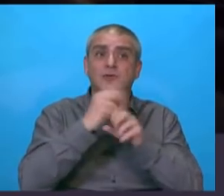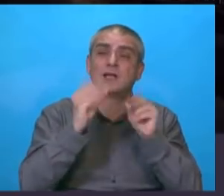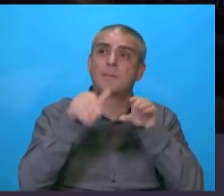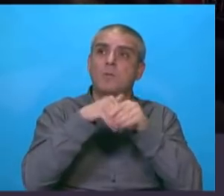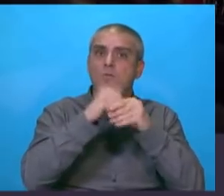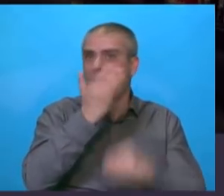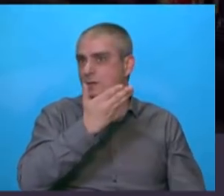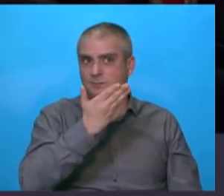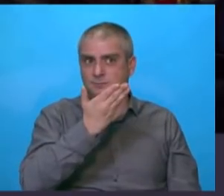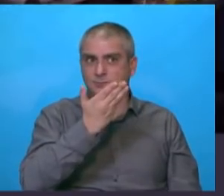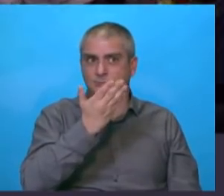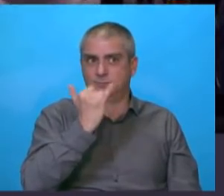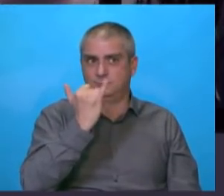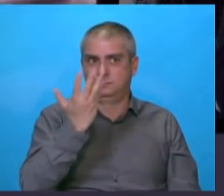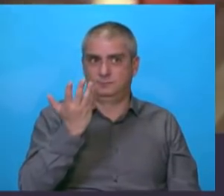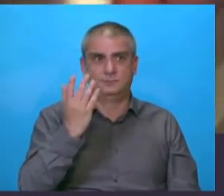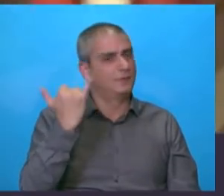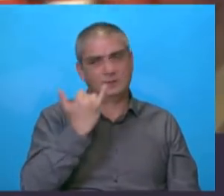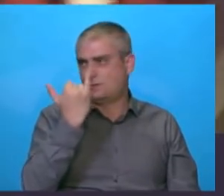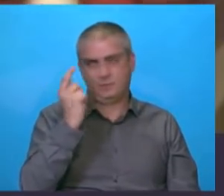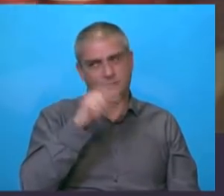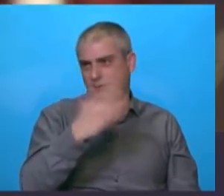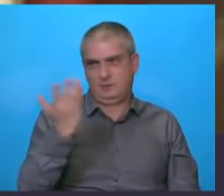כן. נכון. זה תמיד מגיע.